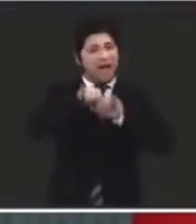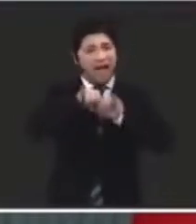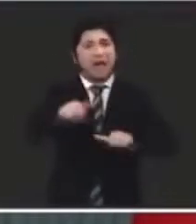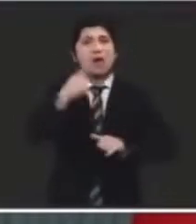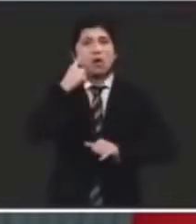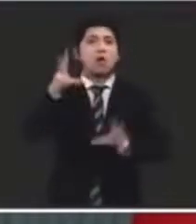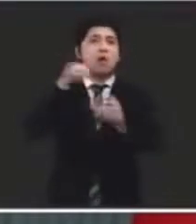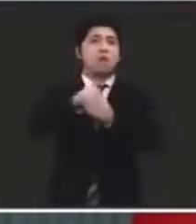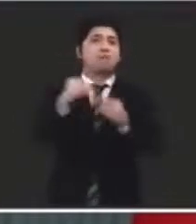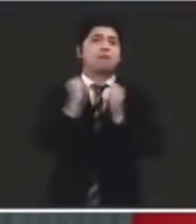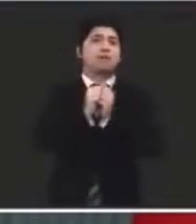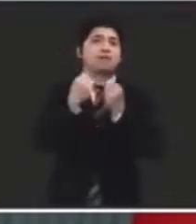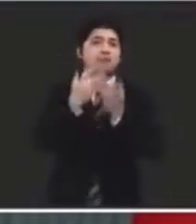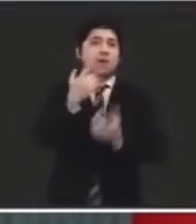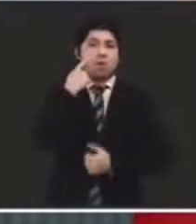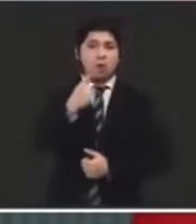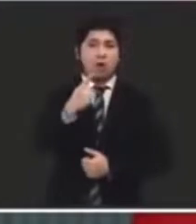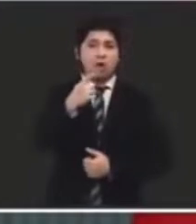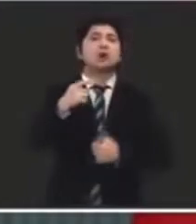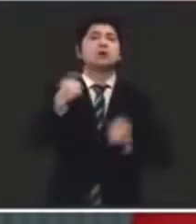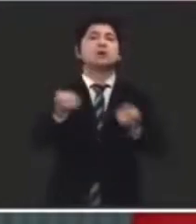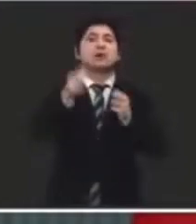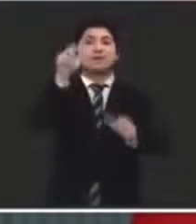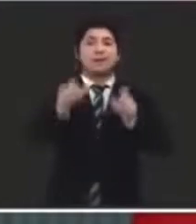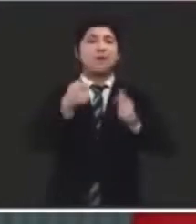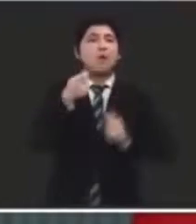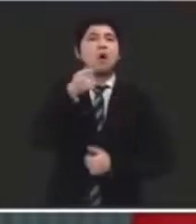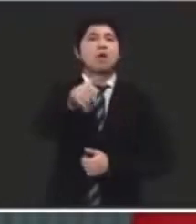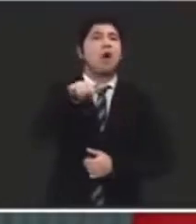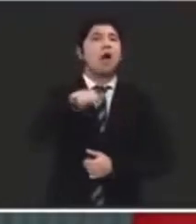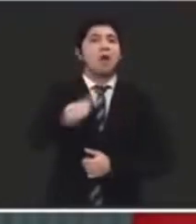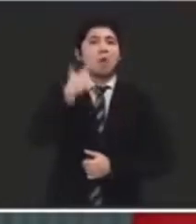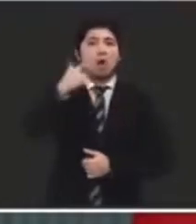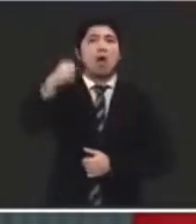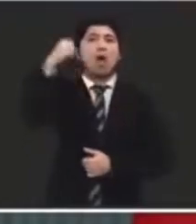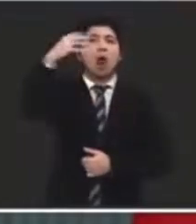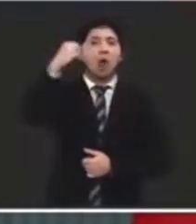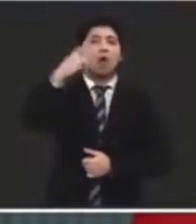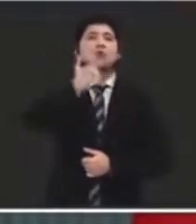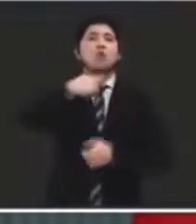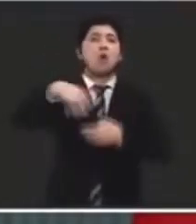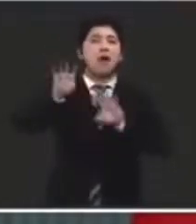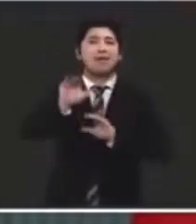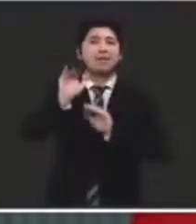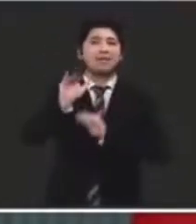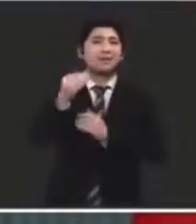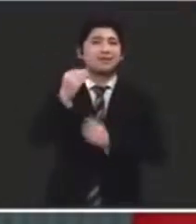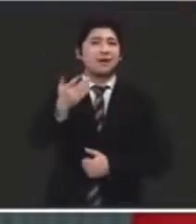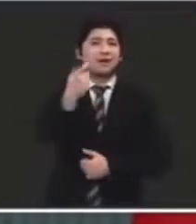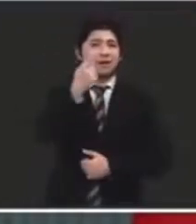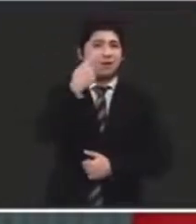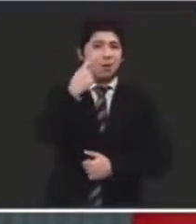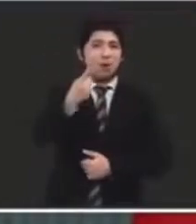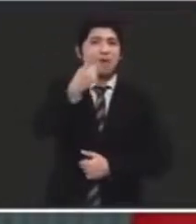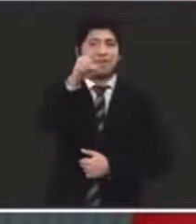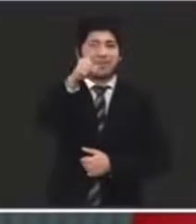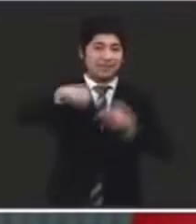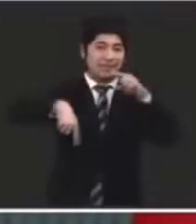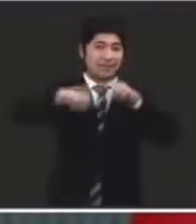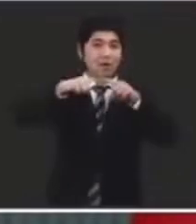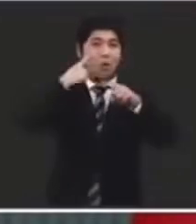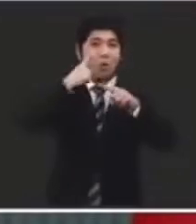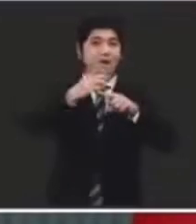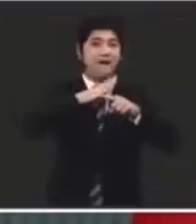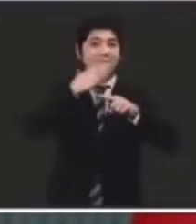kapsama alan yine çalışanlara ödenen elektrik ve doğalgaz desteklerinin bin liraya kadar